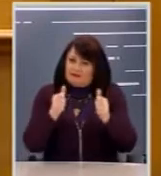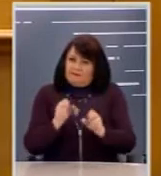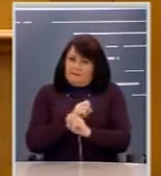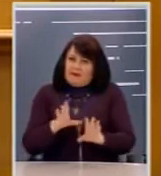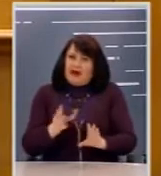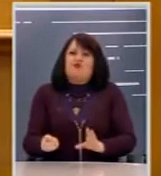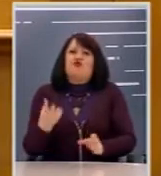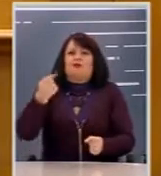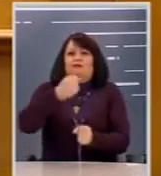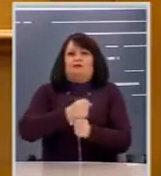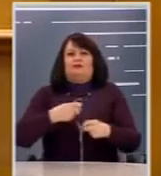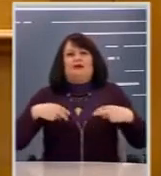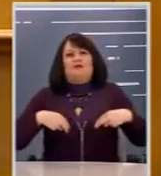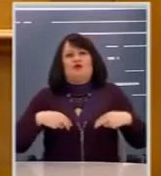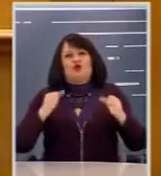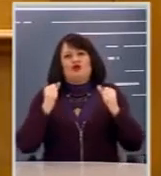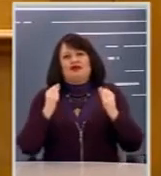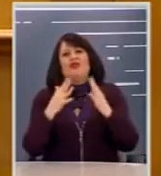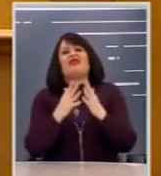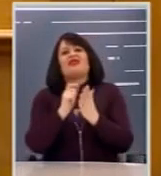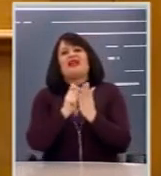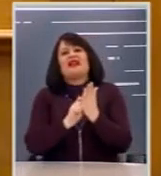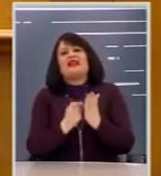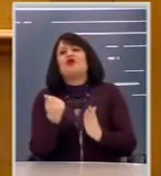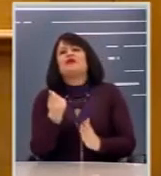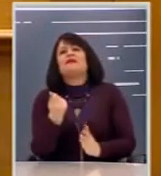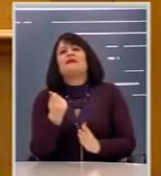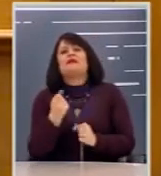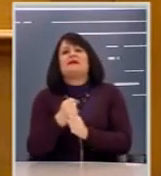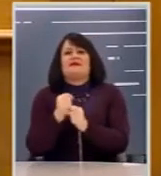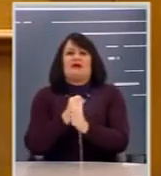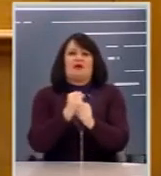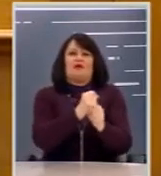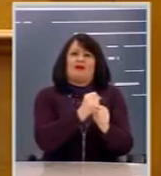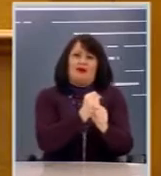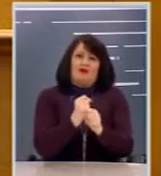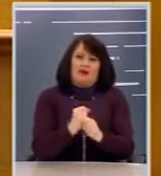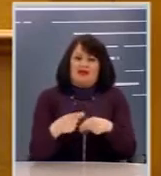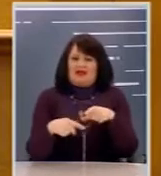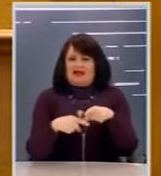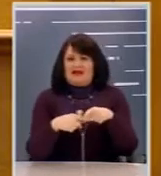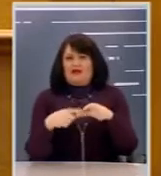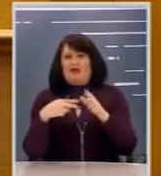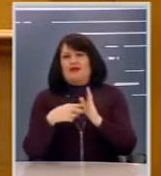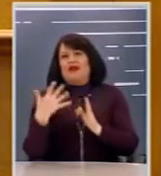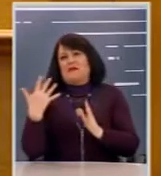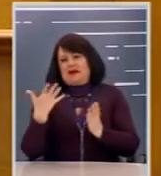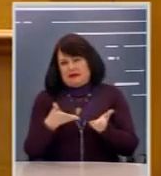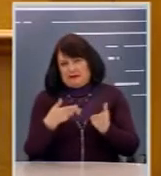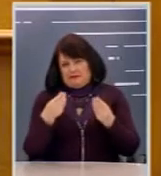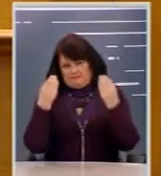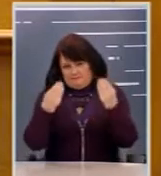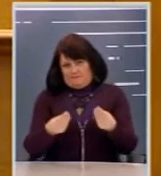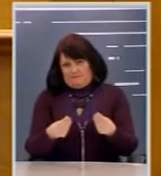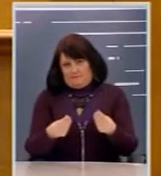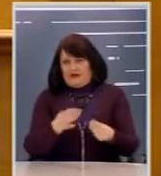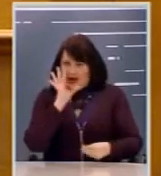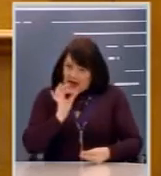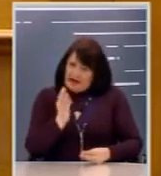νέος Υπουργός έβγαλε το δελτίο τιμών φαρμάκου που εφαρμόστηκε το Δεκέμβριο του 2015. Αυτή είναι η